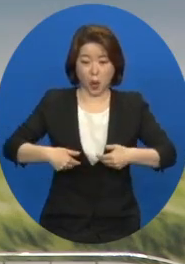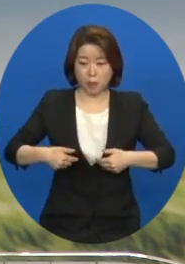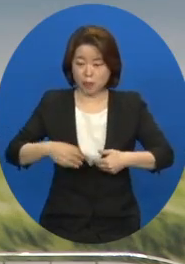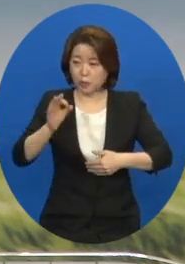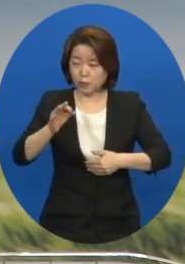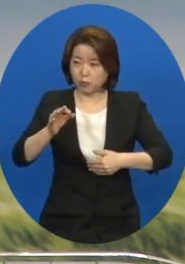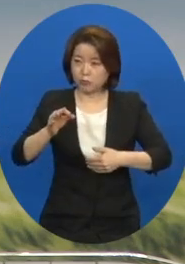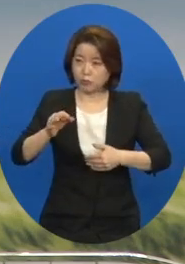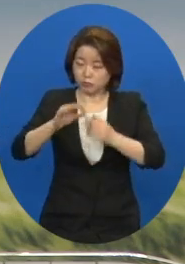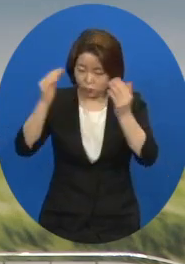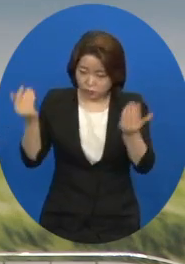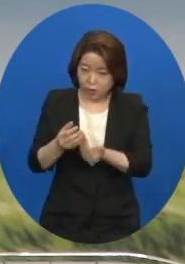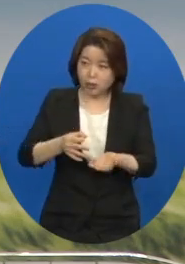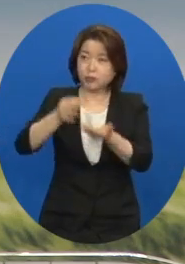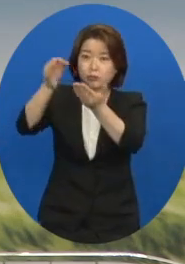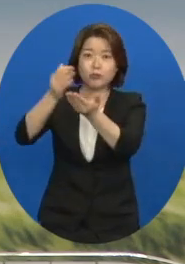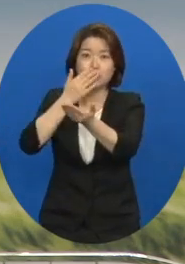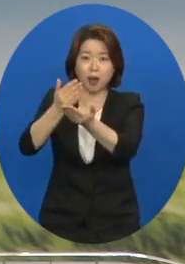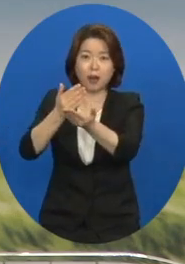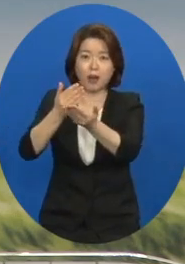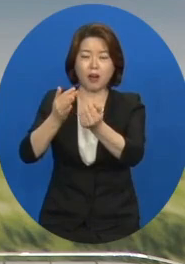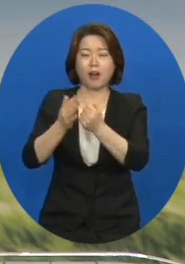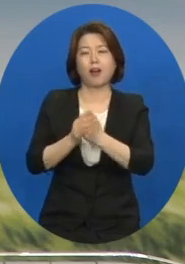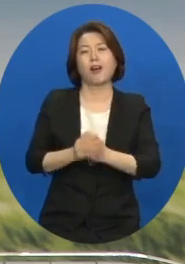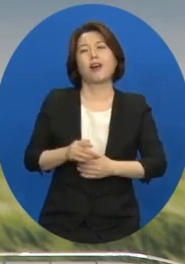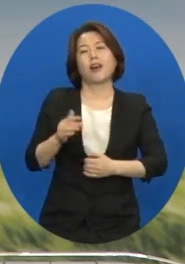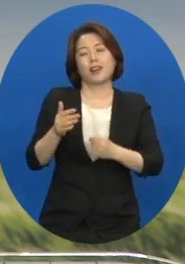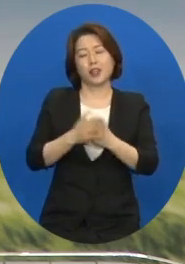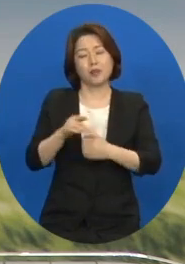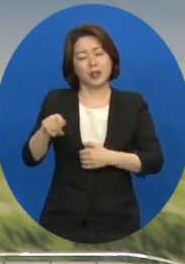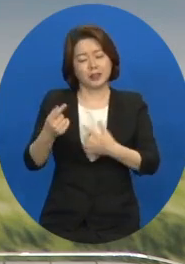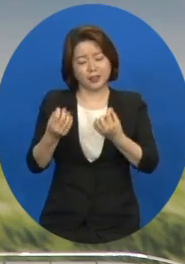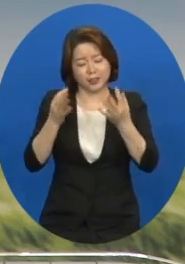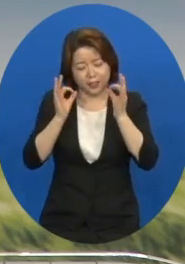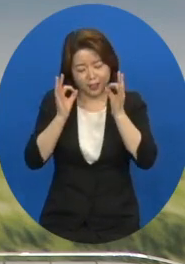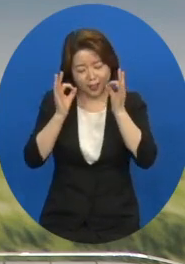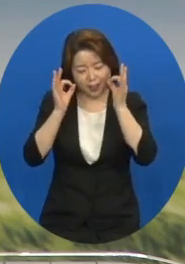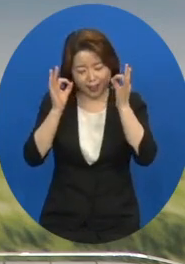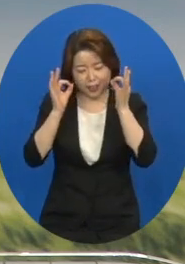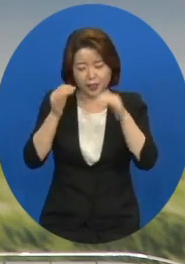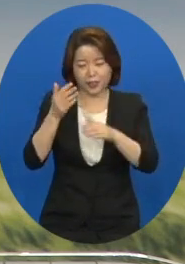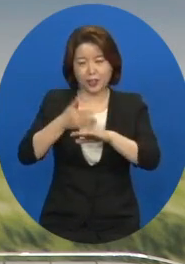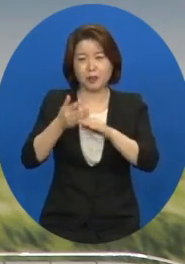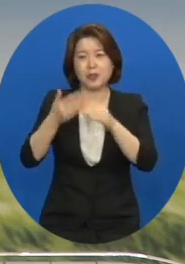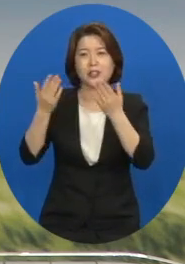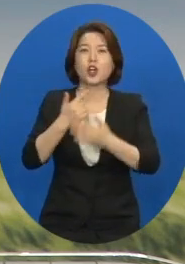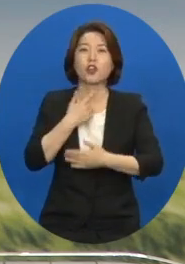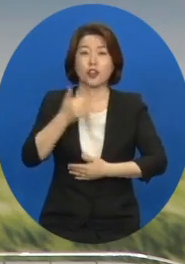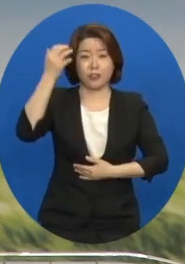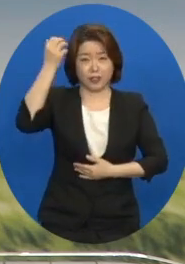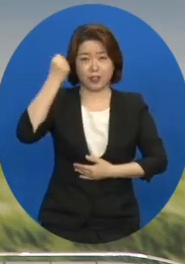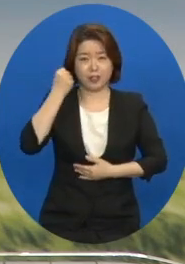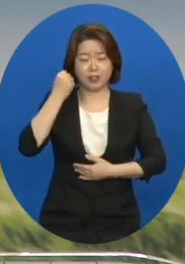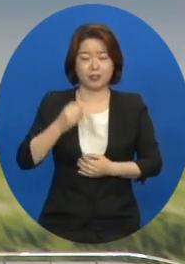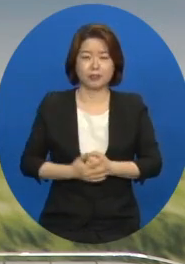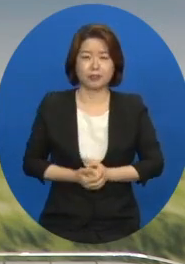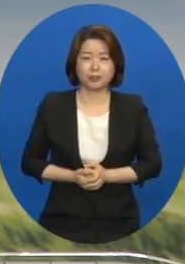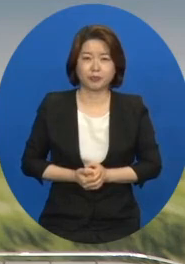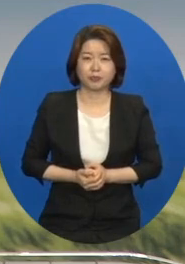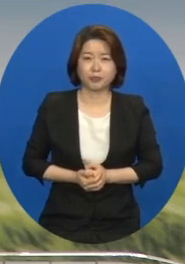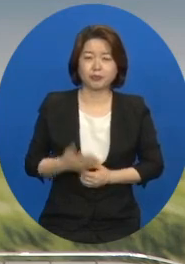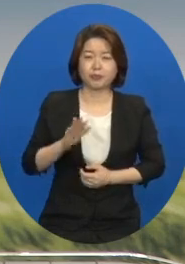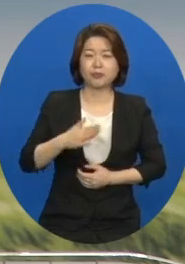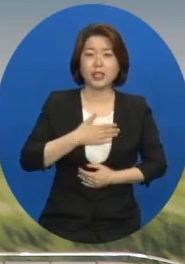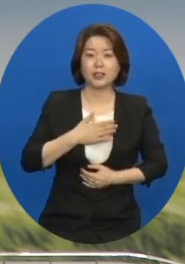수 있겠더라고. 그렇게 감사했던 기억이 있었어요. 그런데, 저는